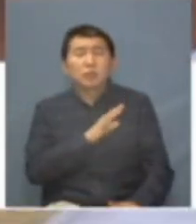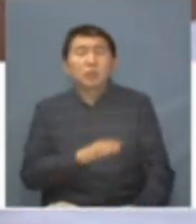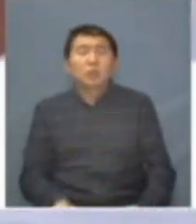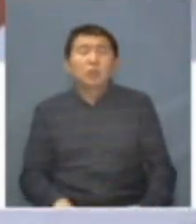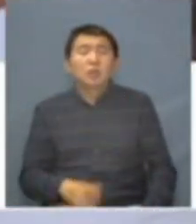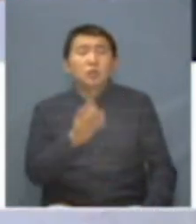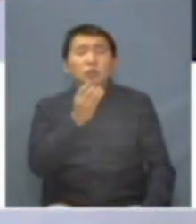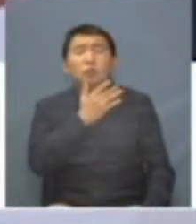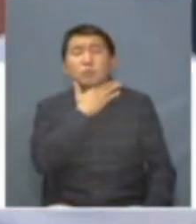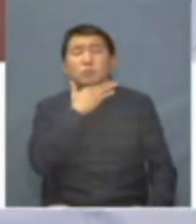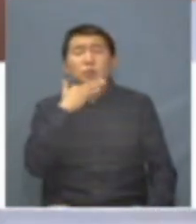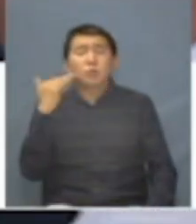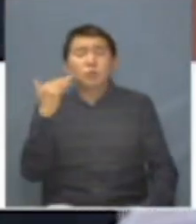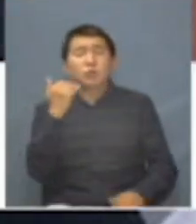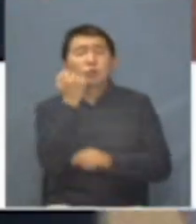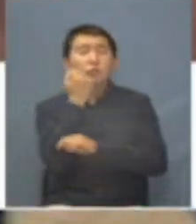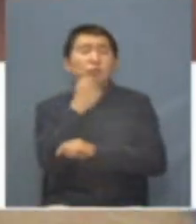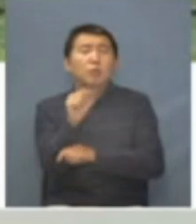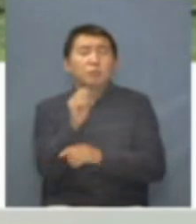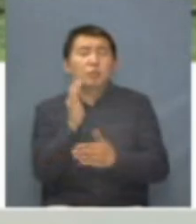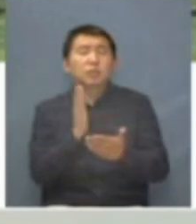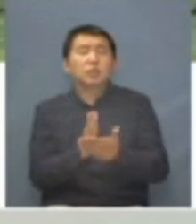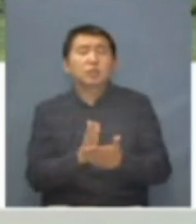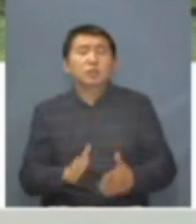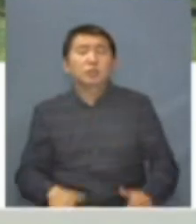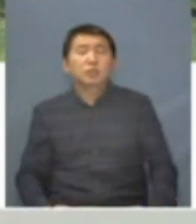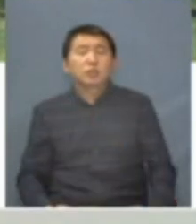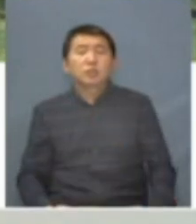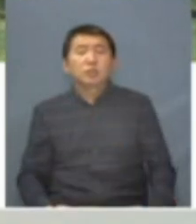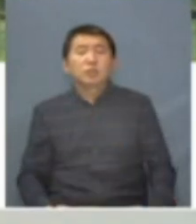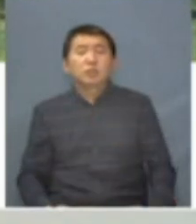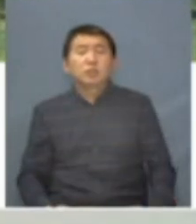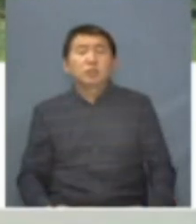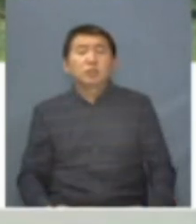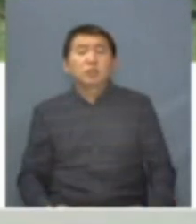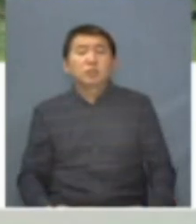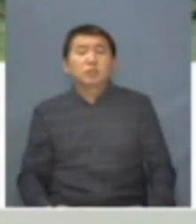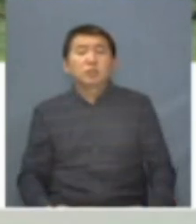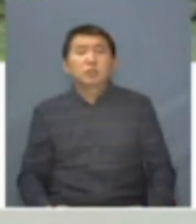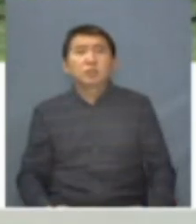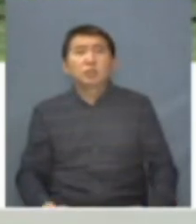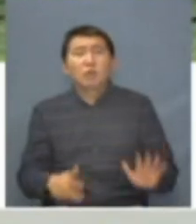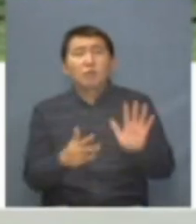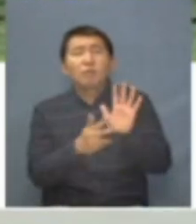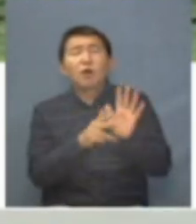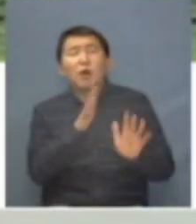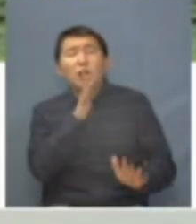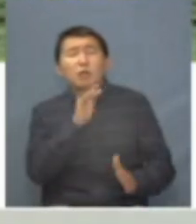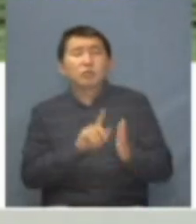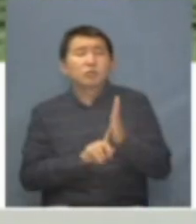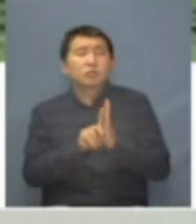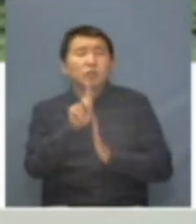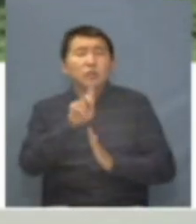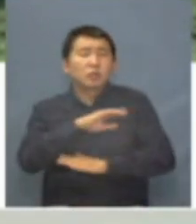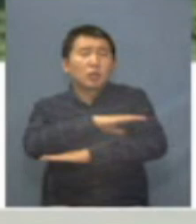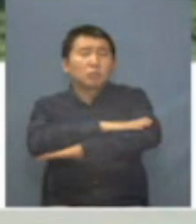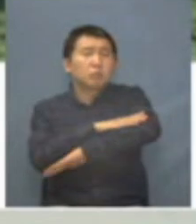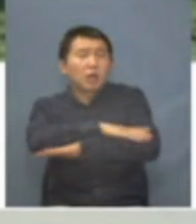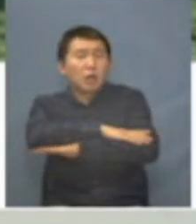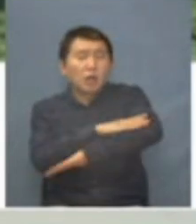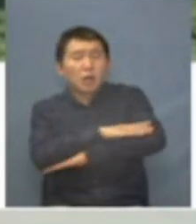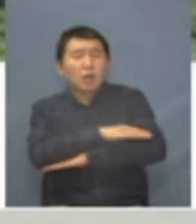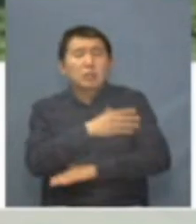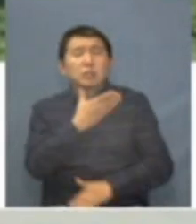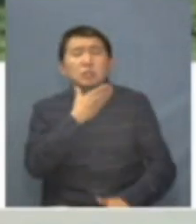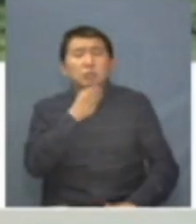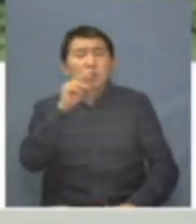талай жеңістер күтіп тұр, дейді ағасы. 7-8 жасынан бастап Айқын күреске барды, семейде оқыды, спорт школада. Енді